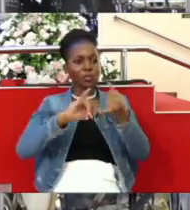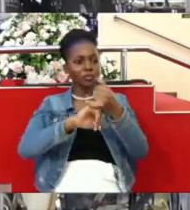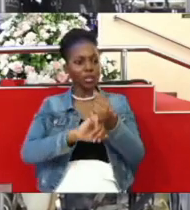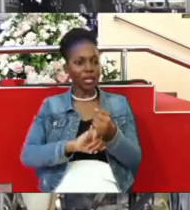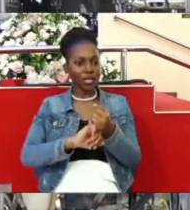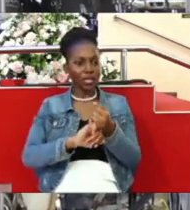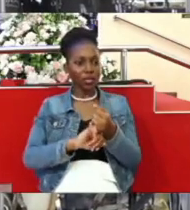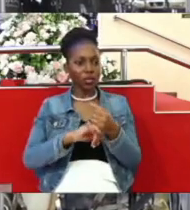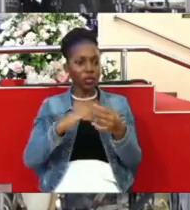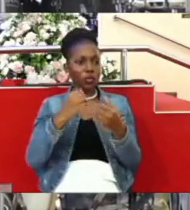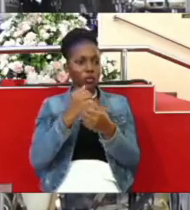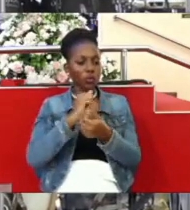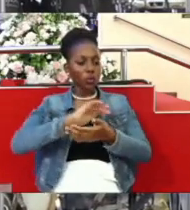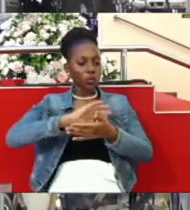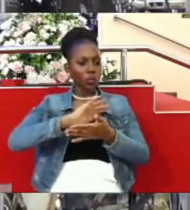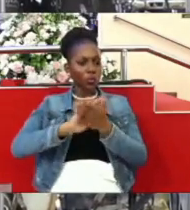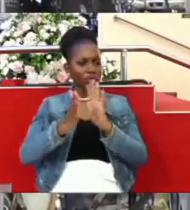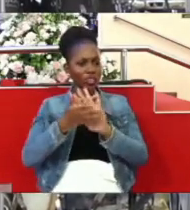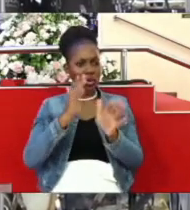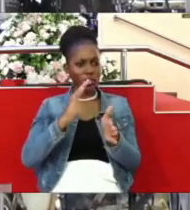hana ajira. And then